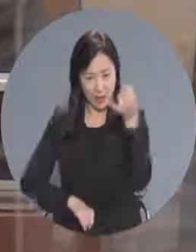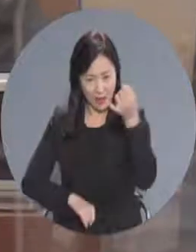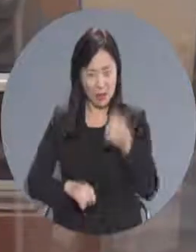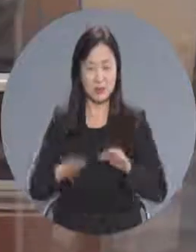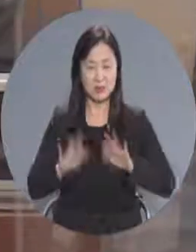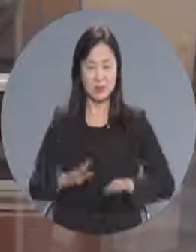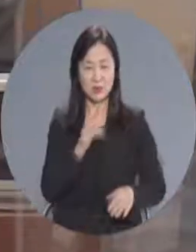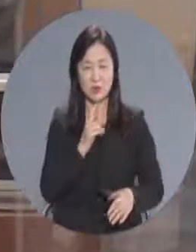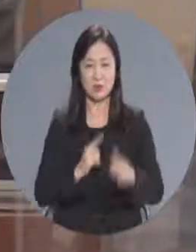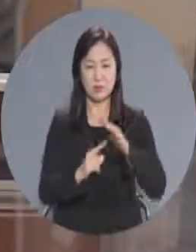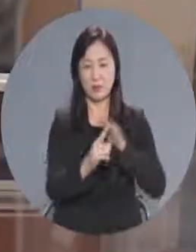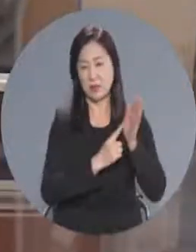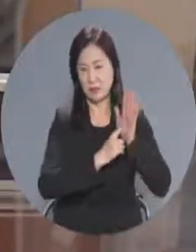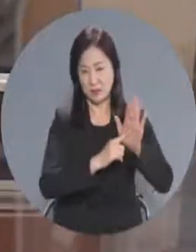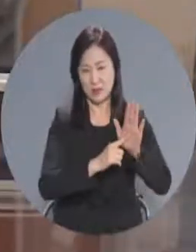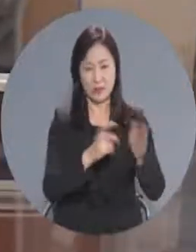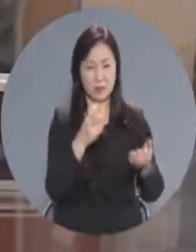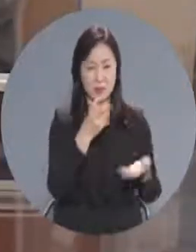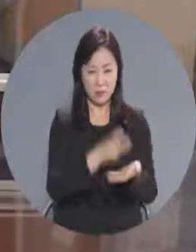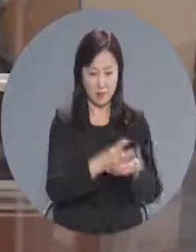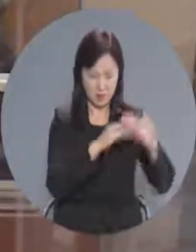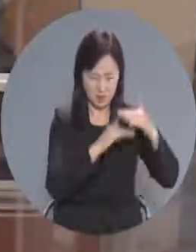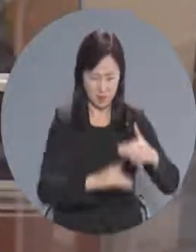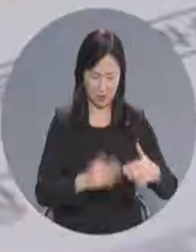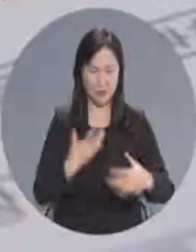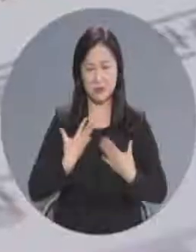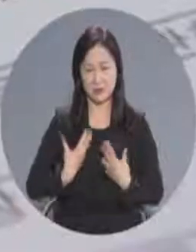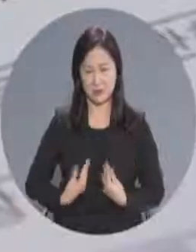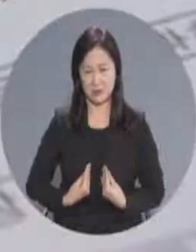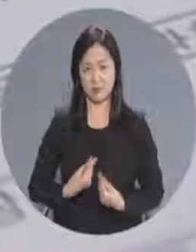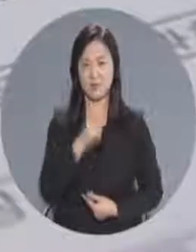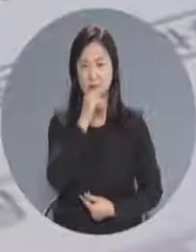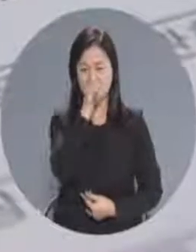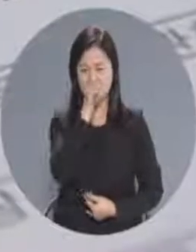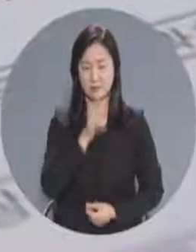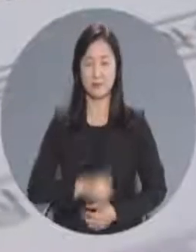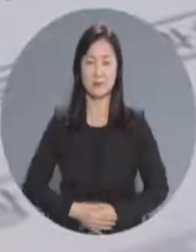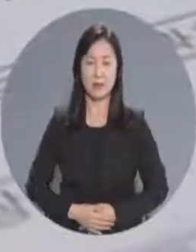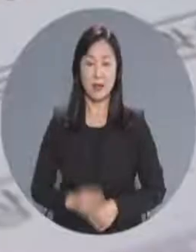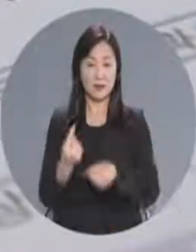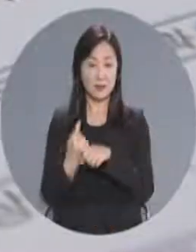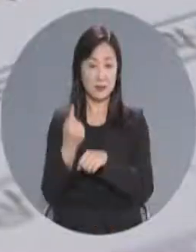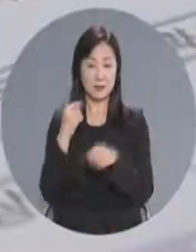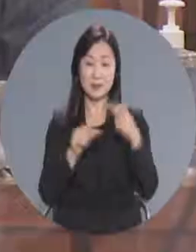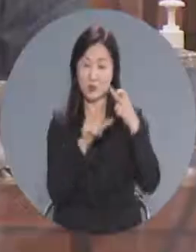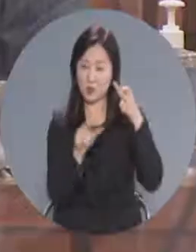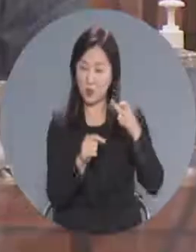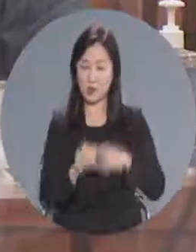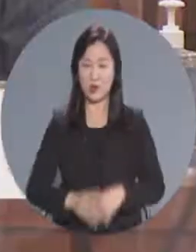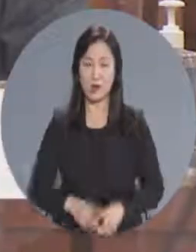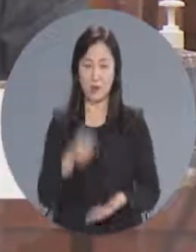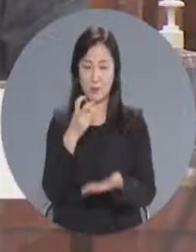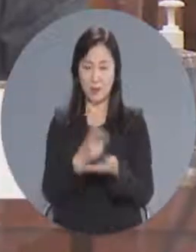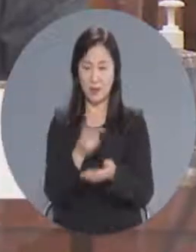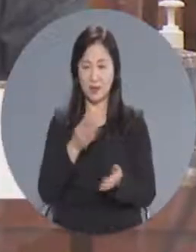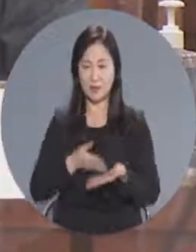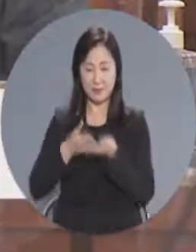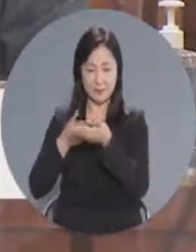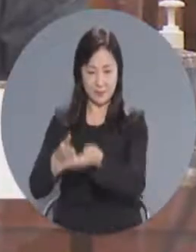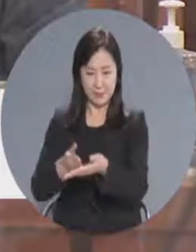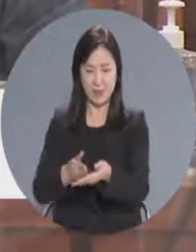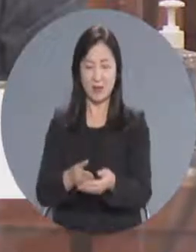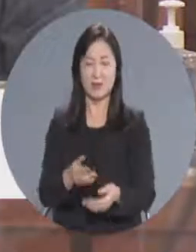시행될 여순사건 특별법은 대체로 실망스럽다는 평가를 받고 있습니다. 지난달 행안부에서 법제처로 최종